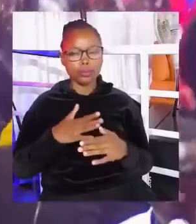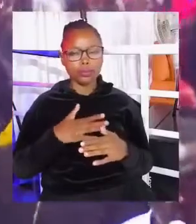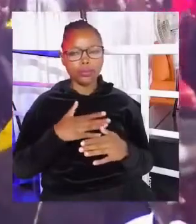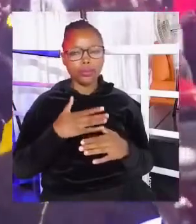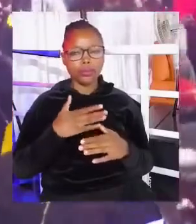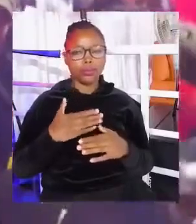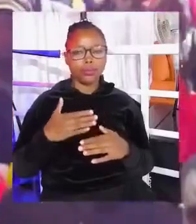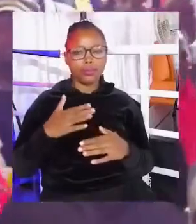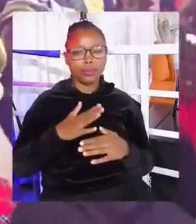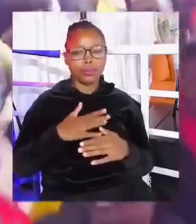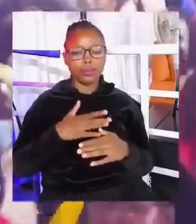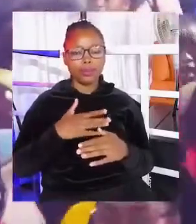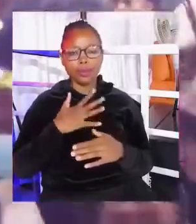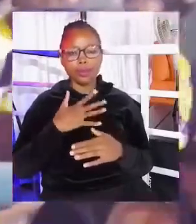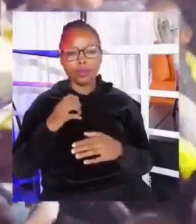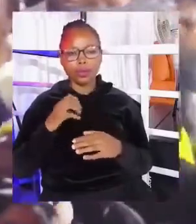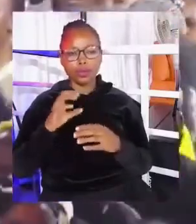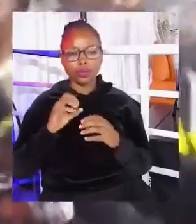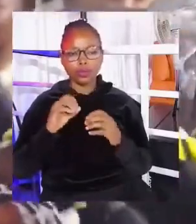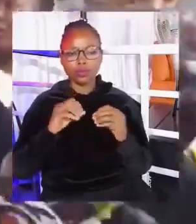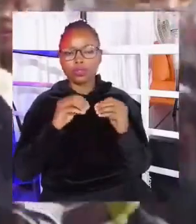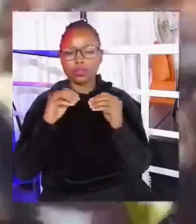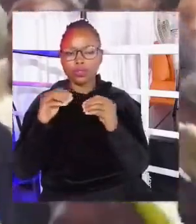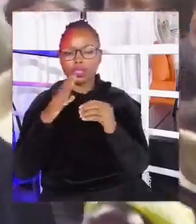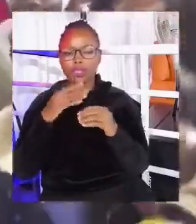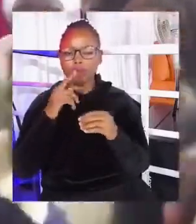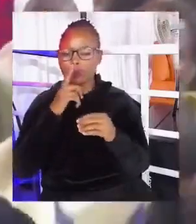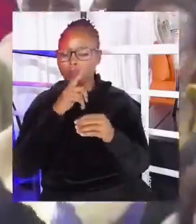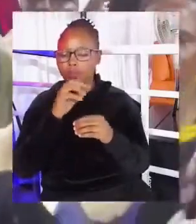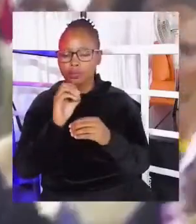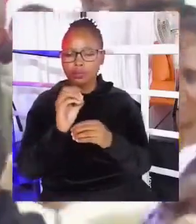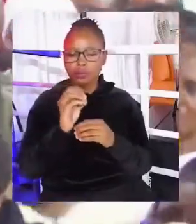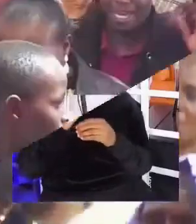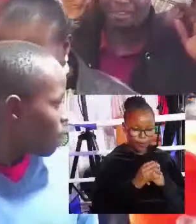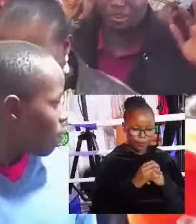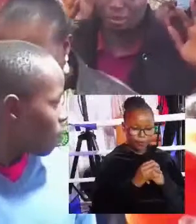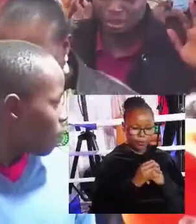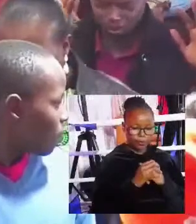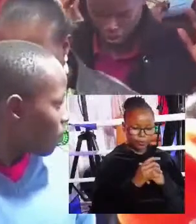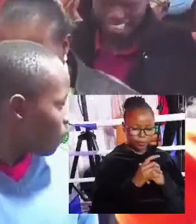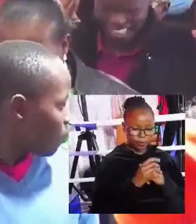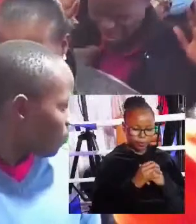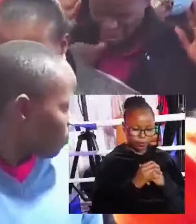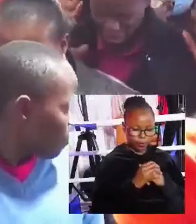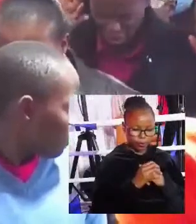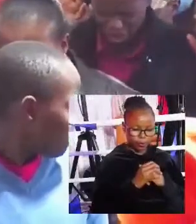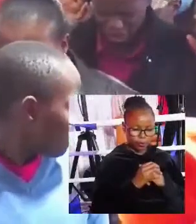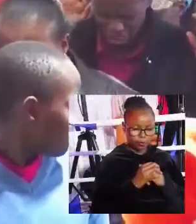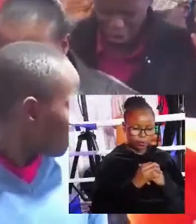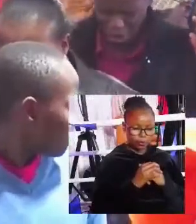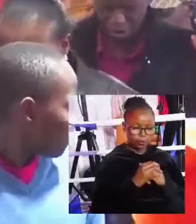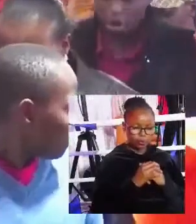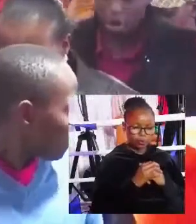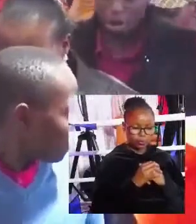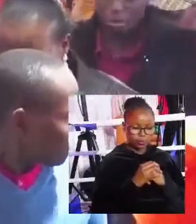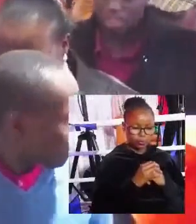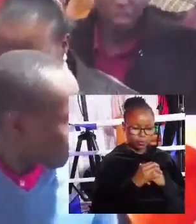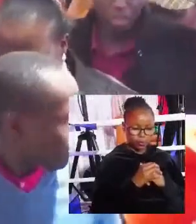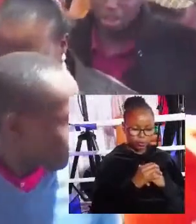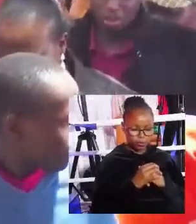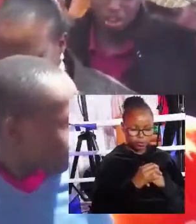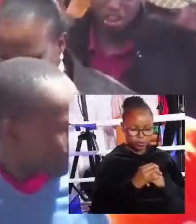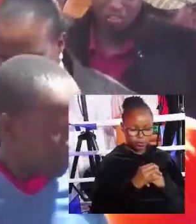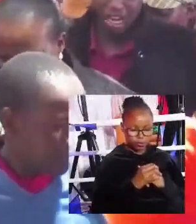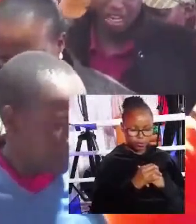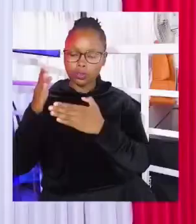paohoti nikwanika ekonino medo siako oho kugea na ubori wa mehia